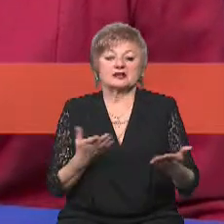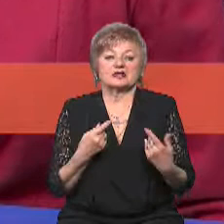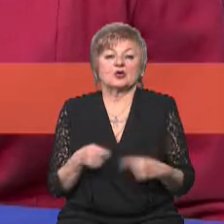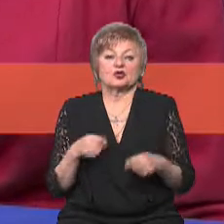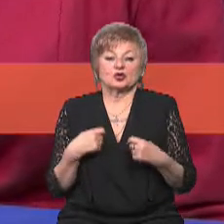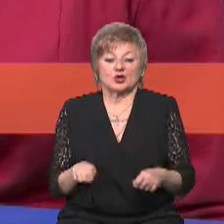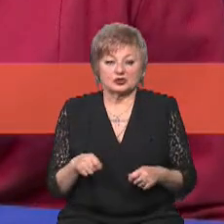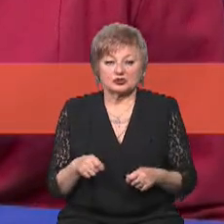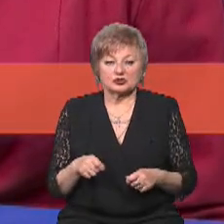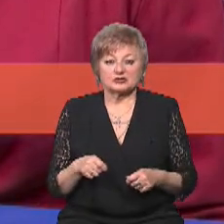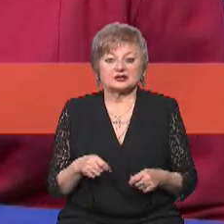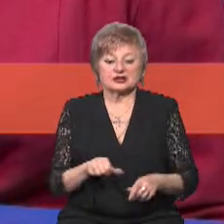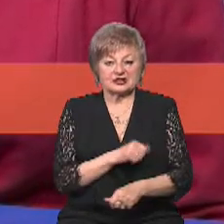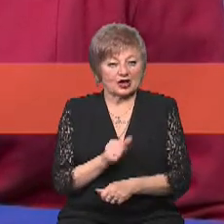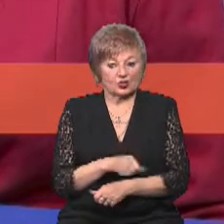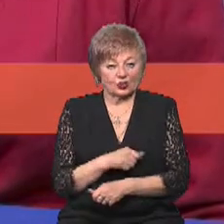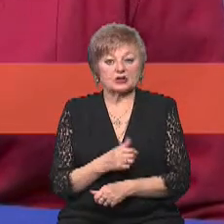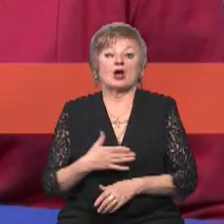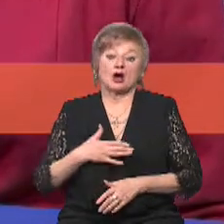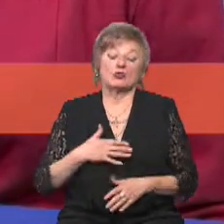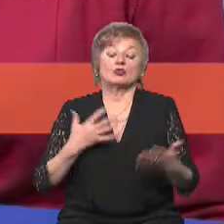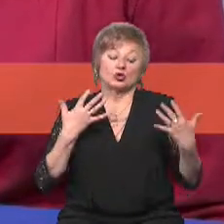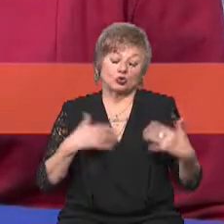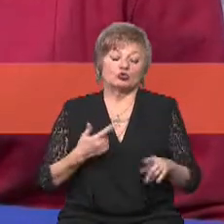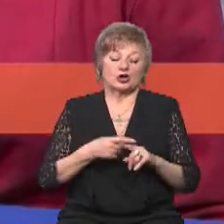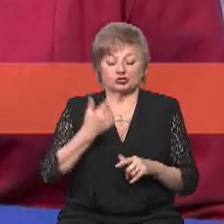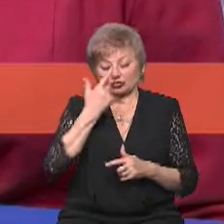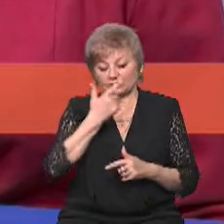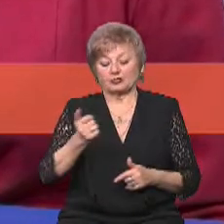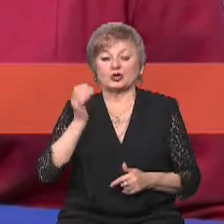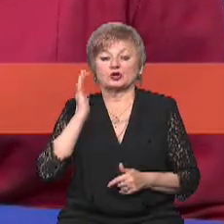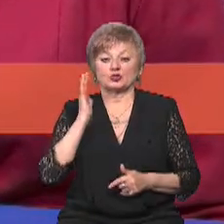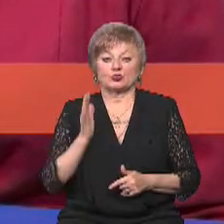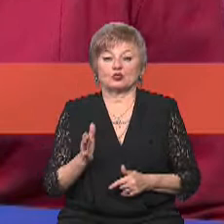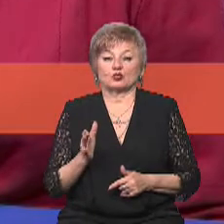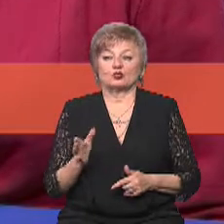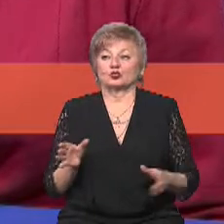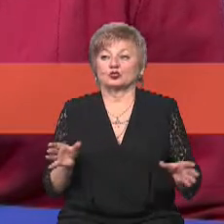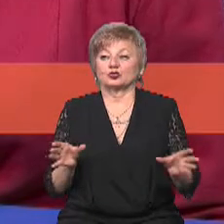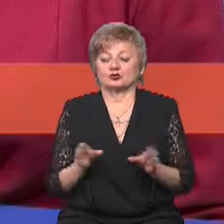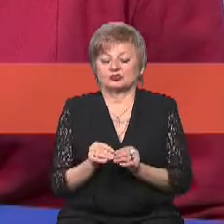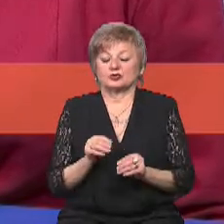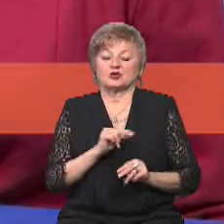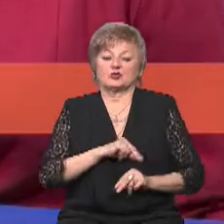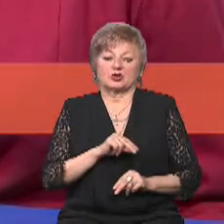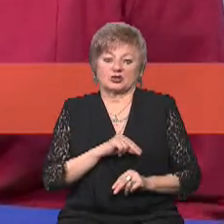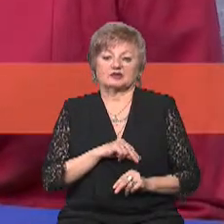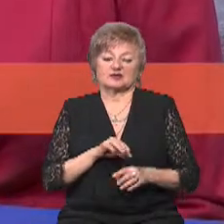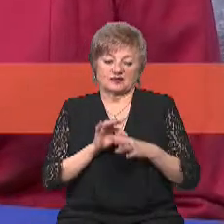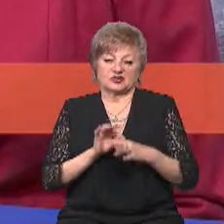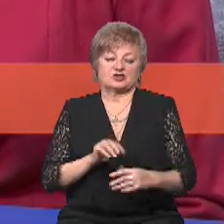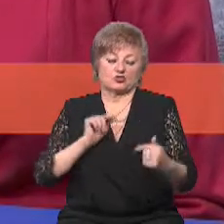відбувається торгівля наркотиками, а ми вже цю інформацію далі будемо в співпраці з управлінням протидії